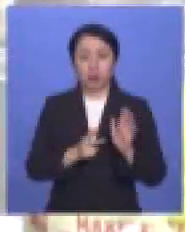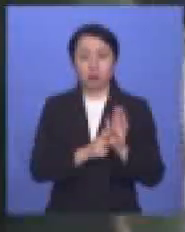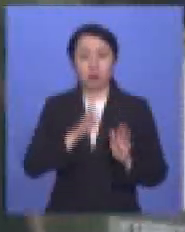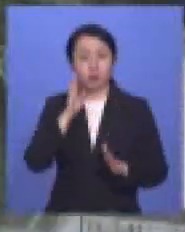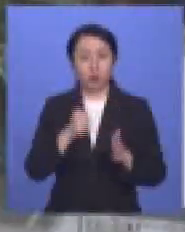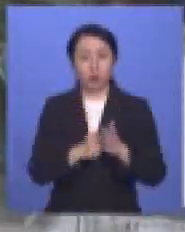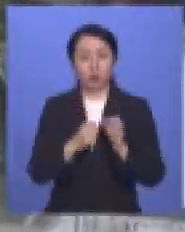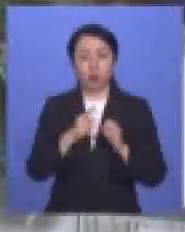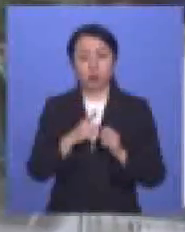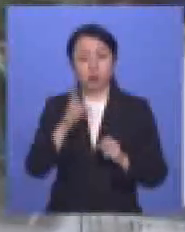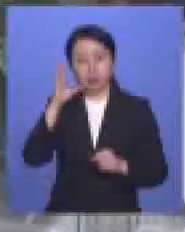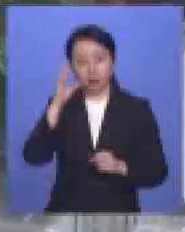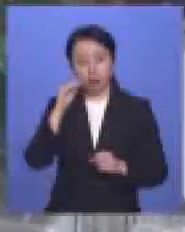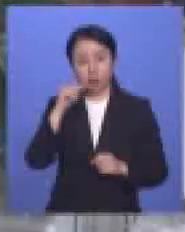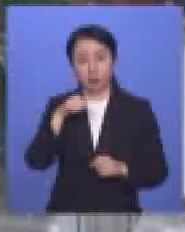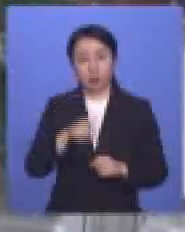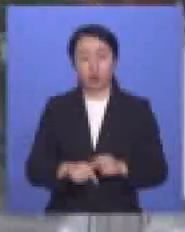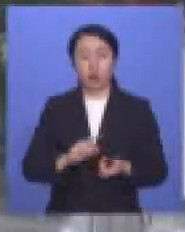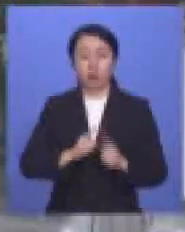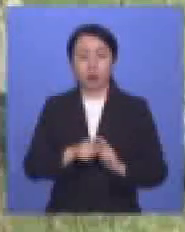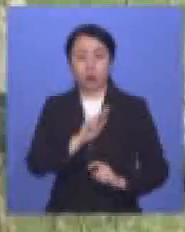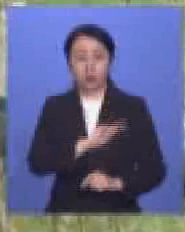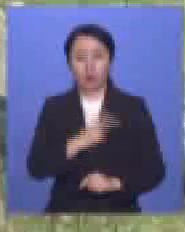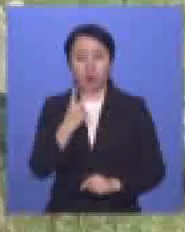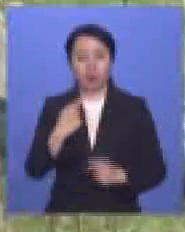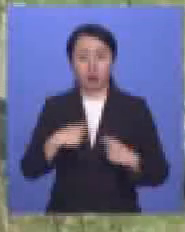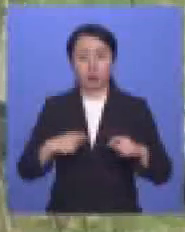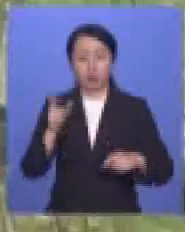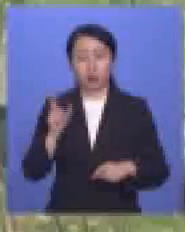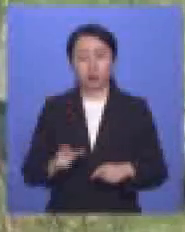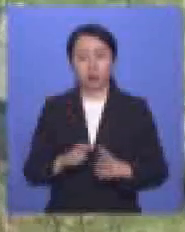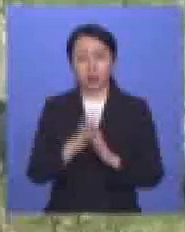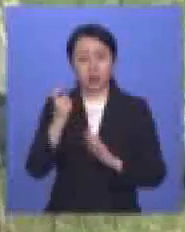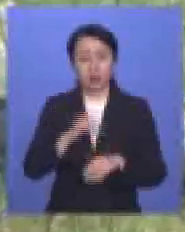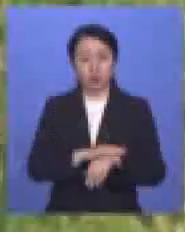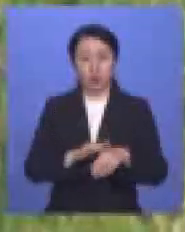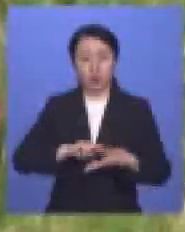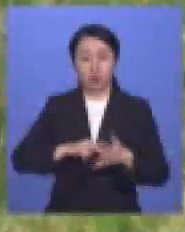утра до 11 часов вечера. В нем посменно трудятся два продавца. Владелица магазина